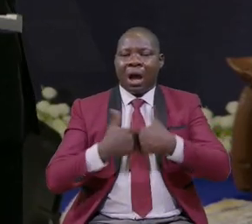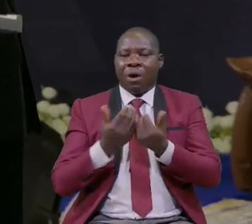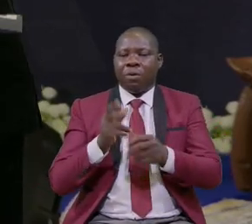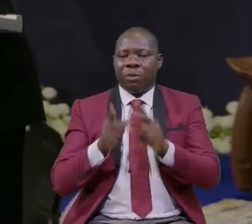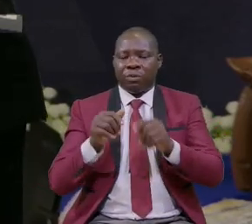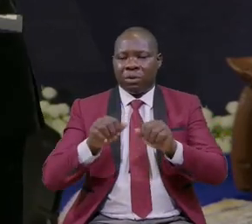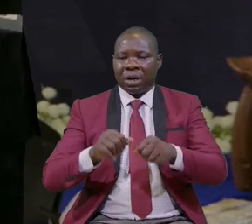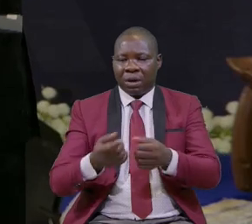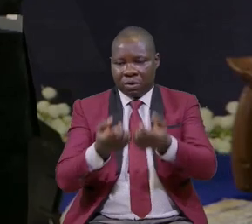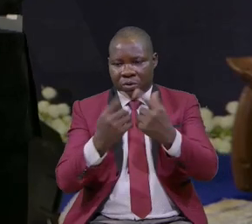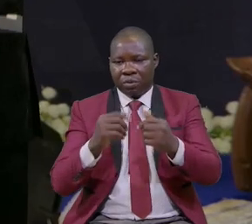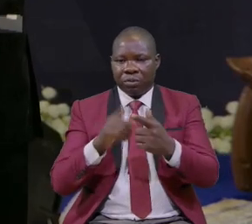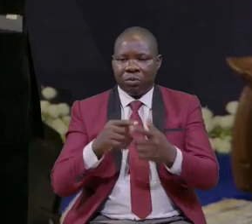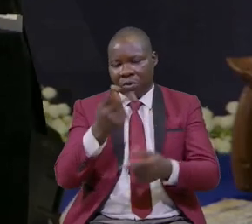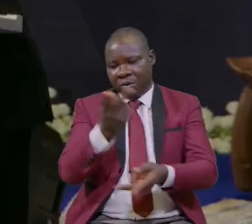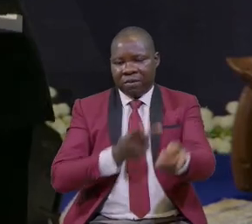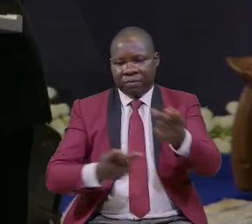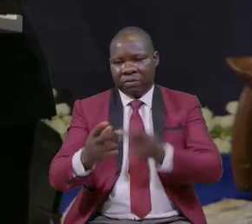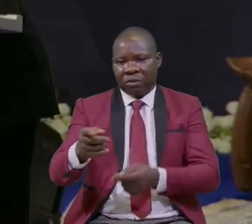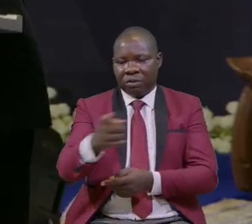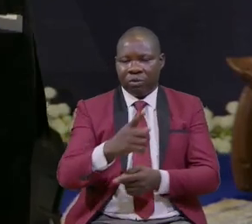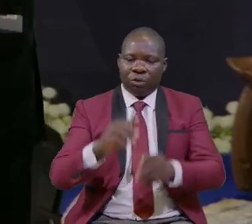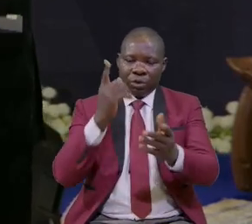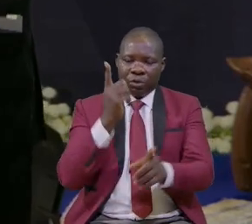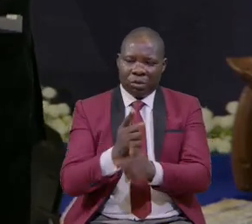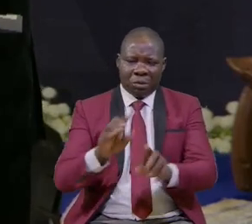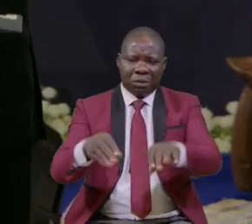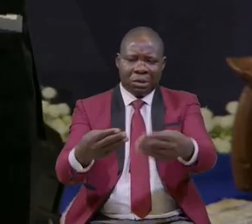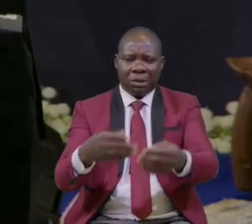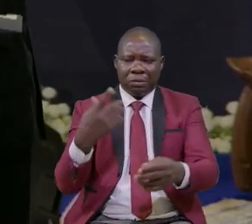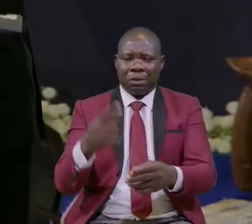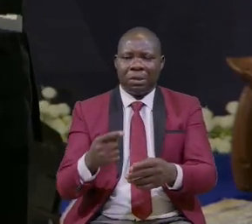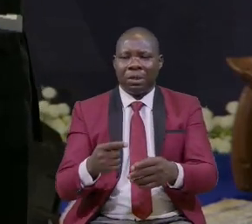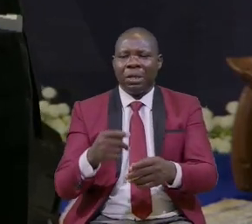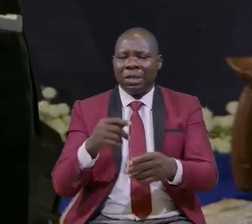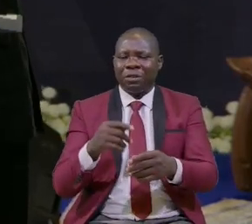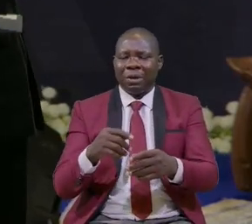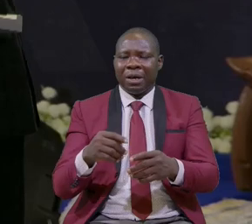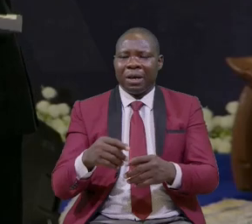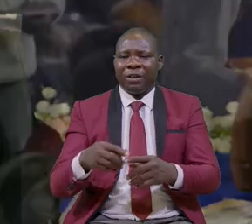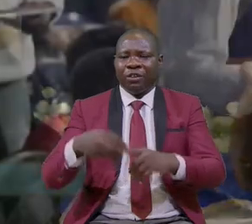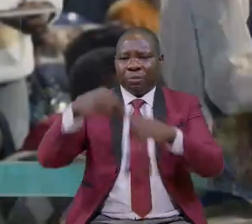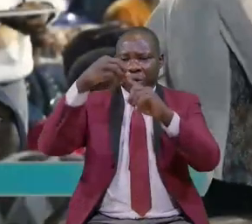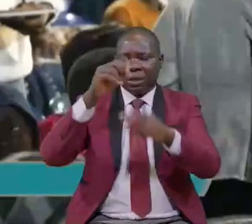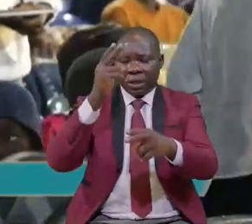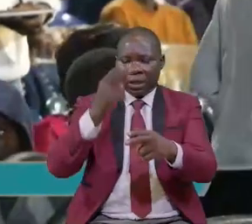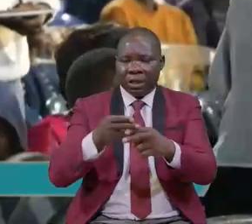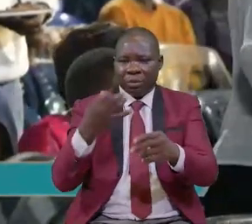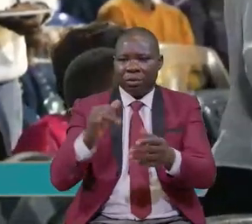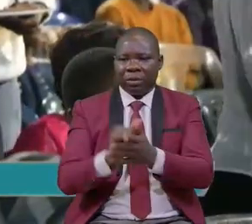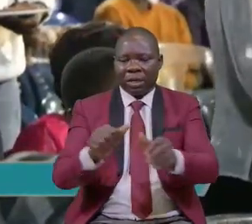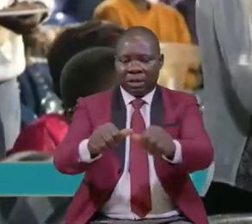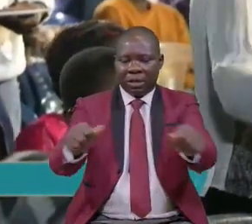vous pouvez donner une description. Si votre maison est derrière une pharmacie, ou bien votre maison est à